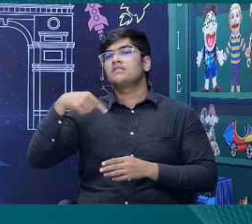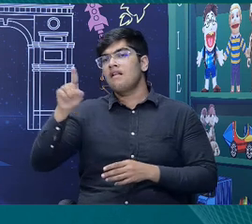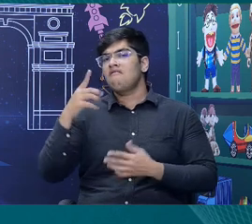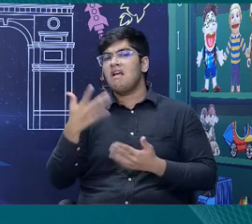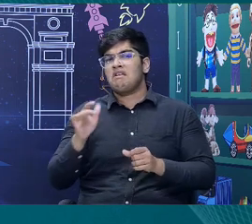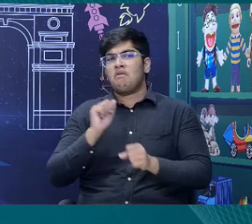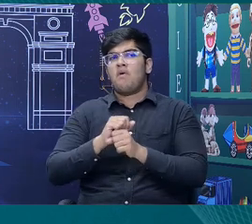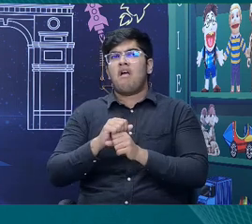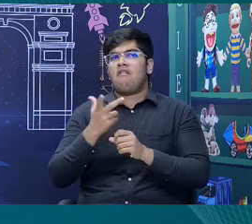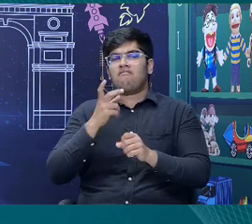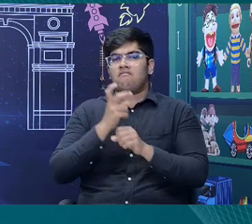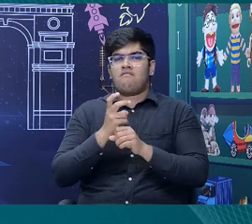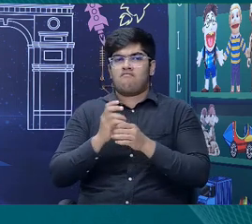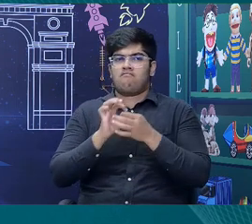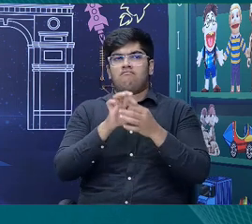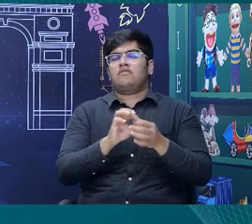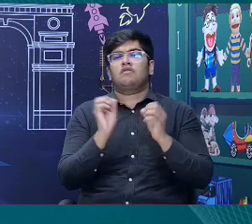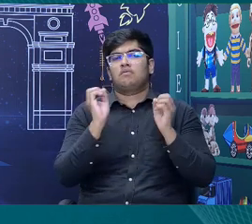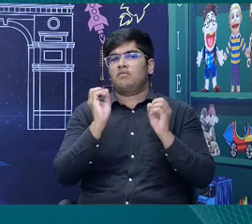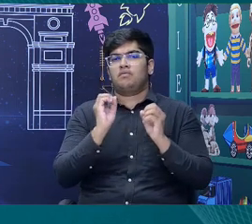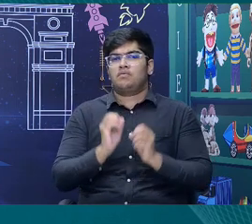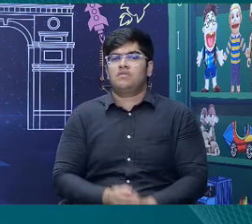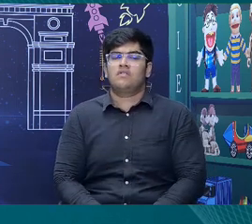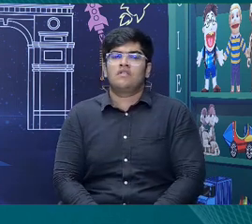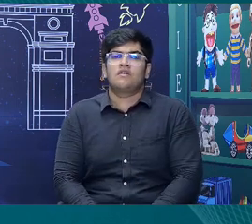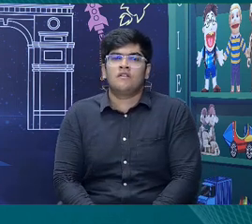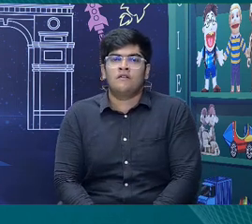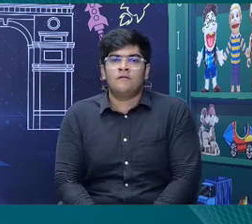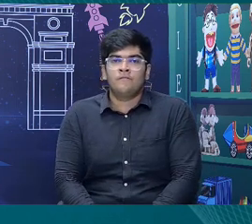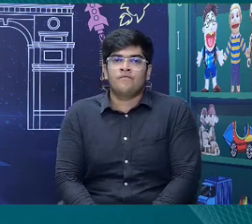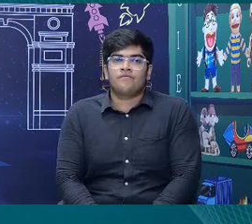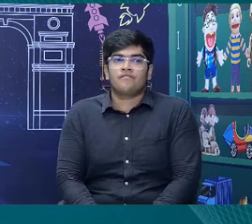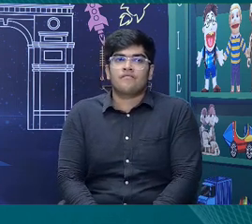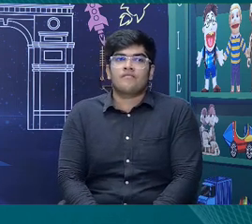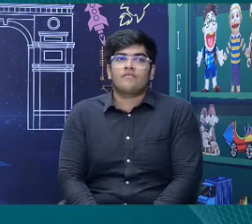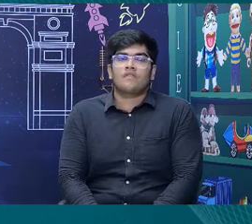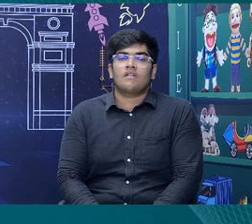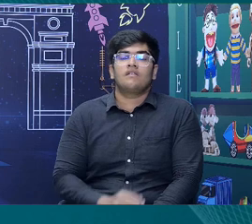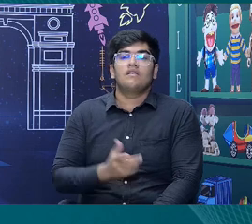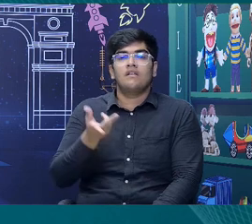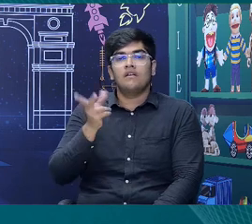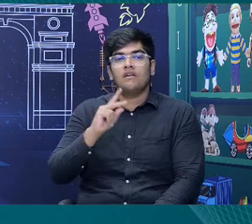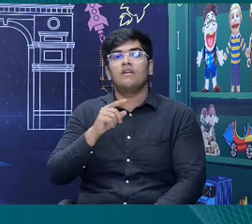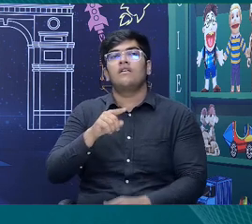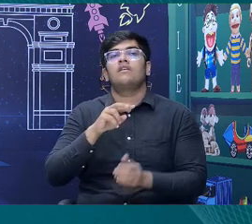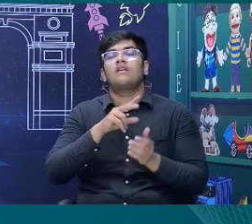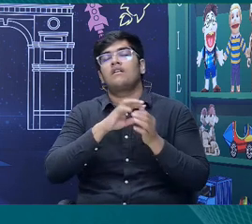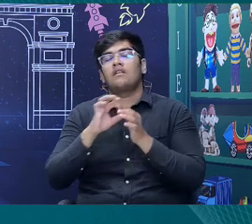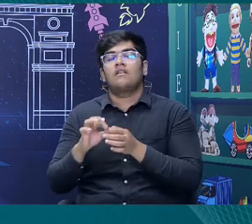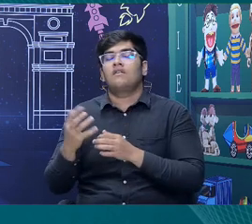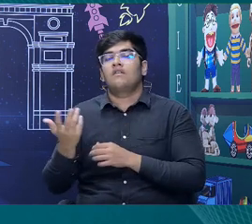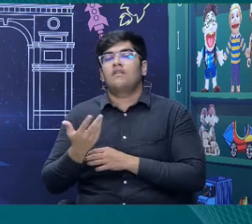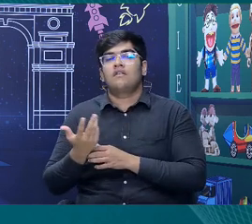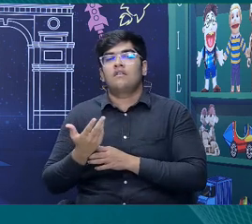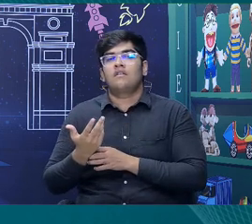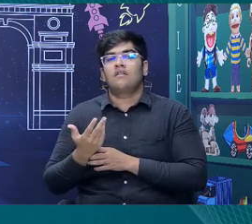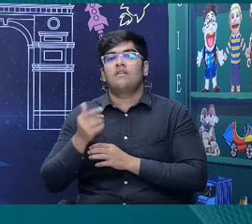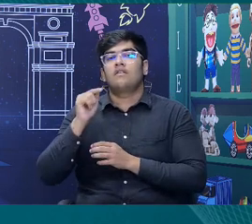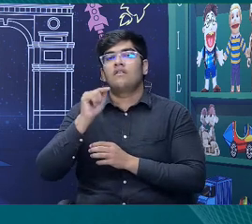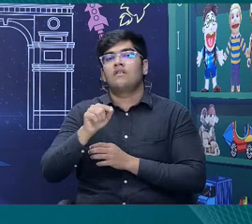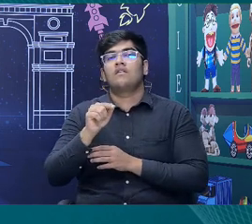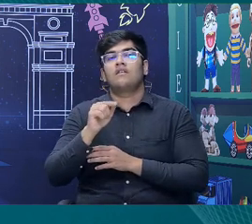रहा है जो व साइकोडायनेमिक और बिहेवियरल थेरेपी में करता है तो और अगेन वैसे ही तीनों के बेसिस पे कॉसेस के